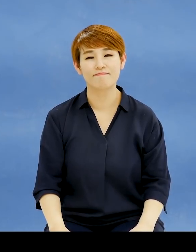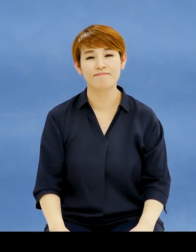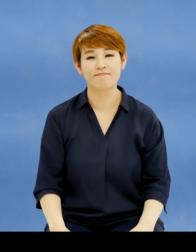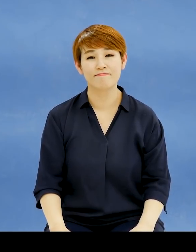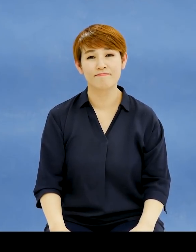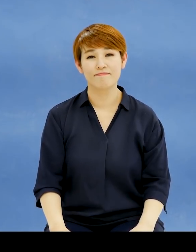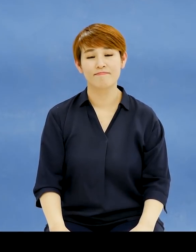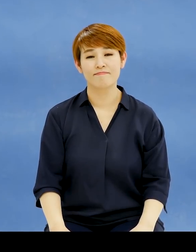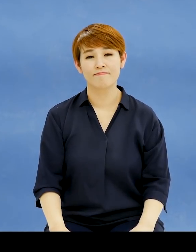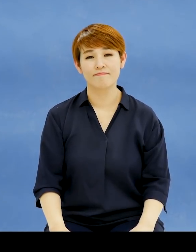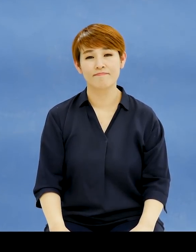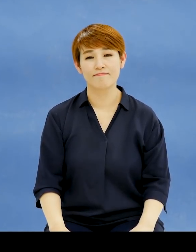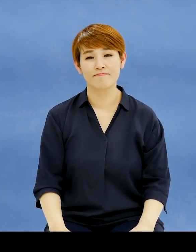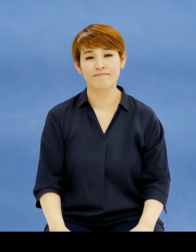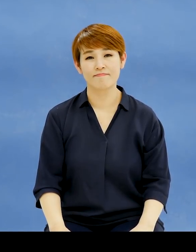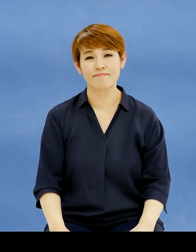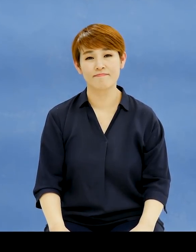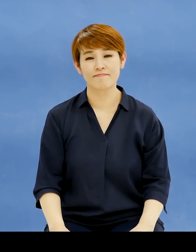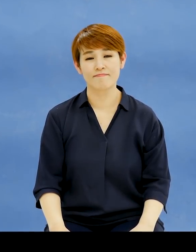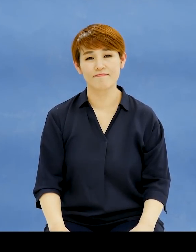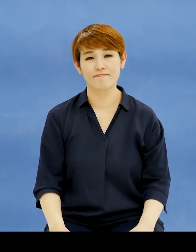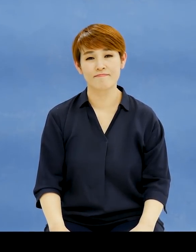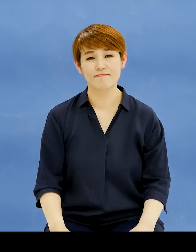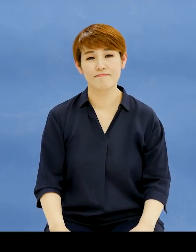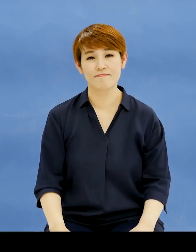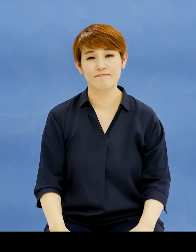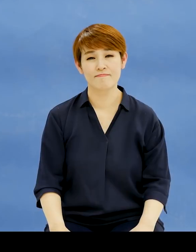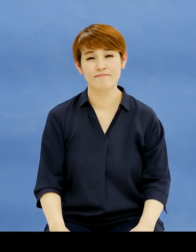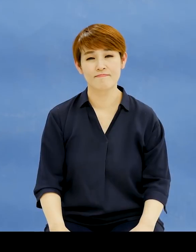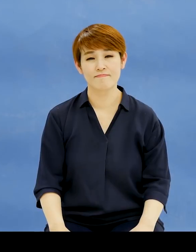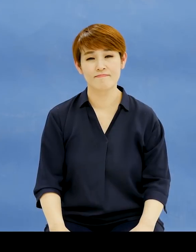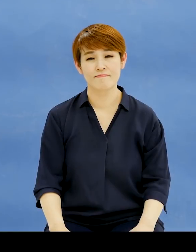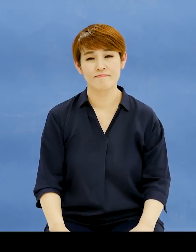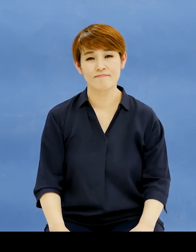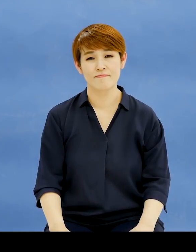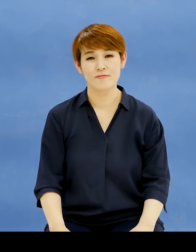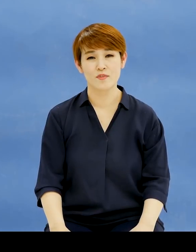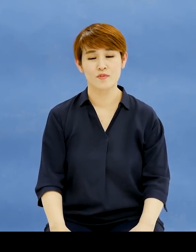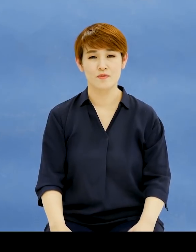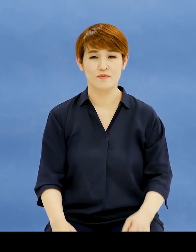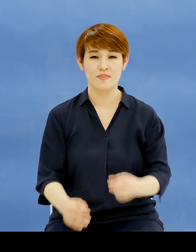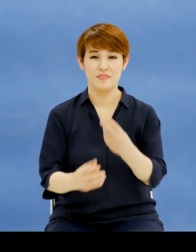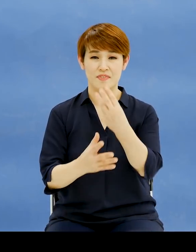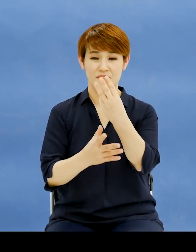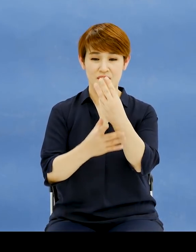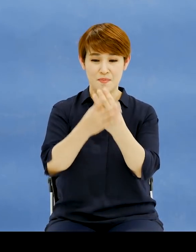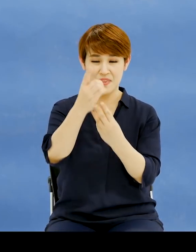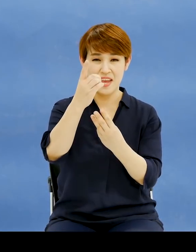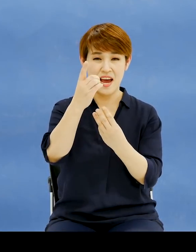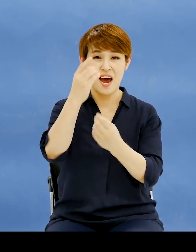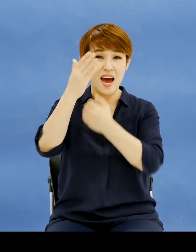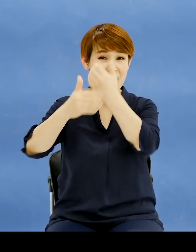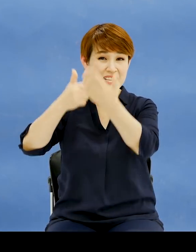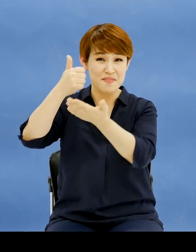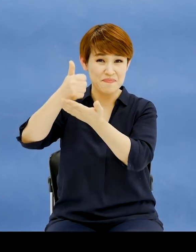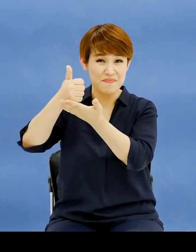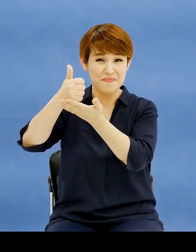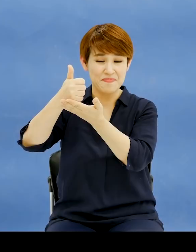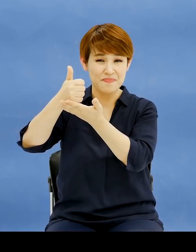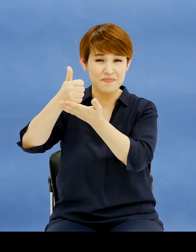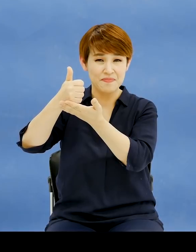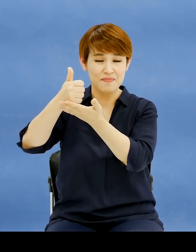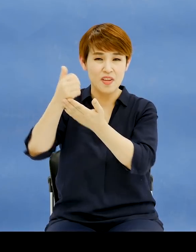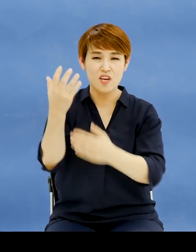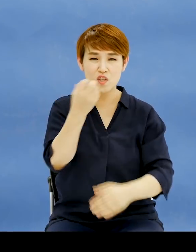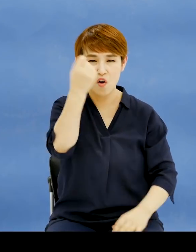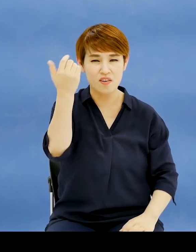이제 저희가 한동안 이제 저희는 성령님 삼위일체 하나님의 한